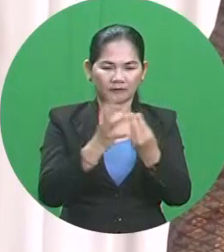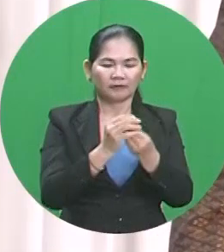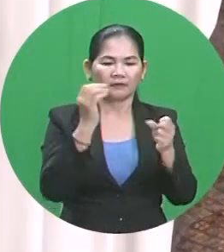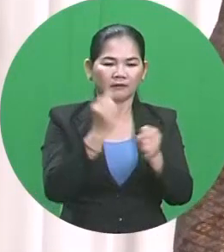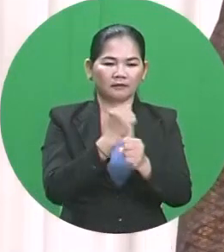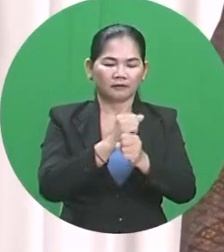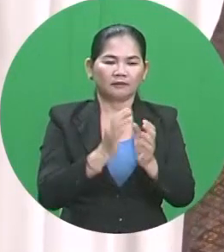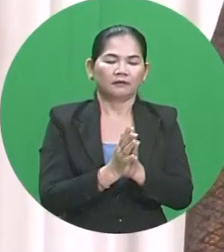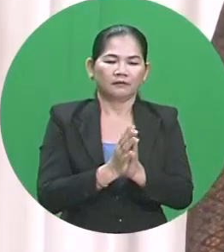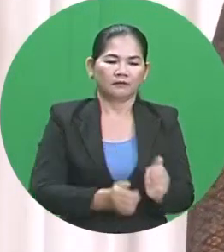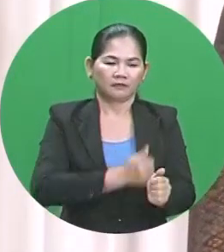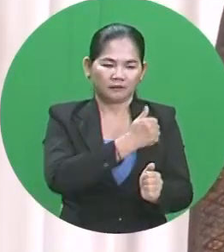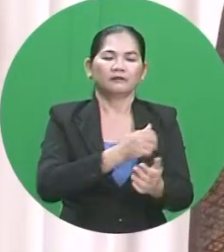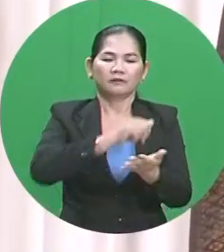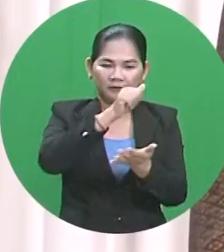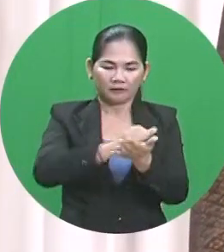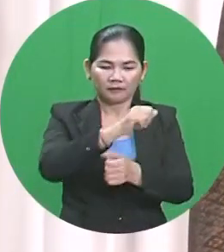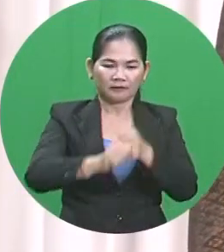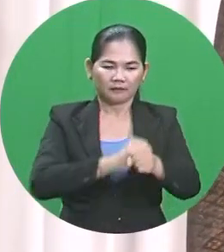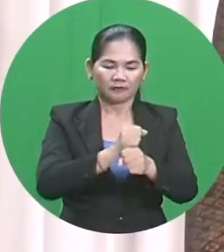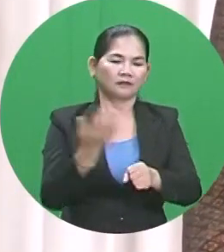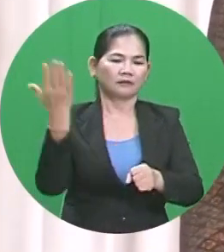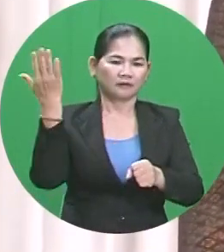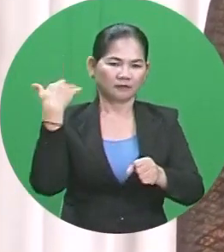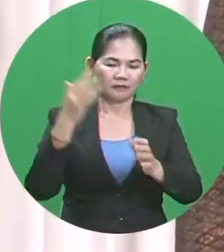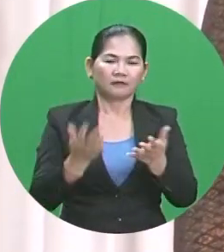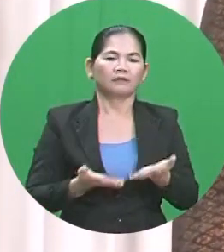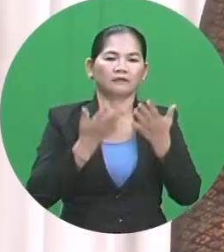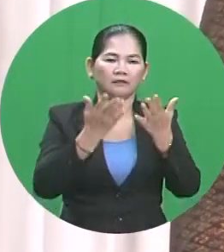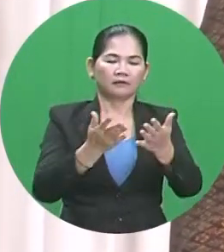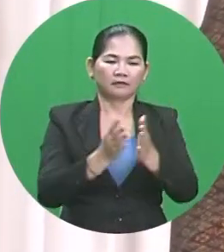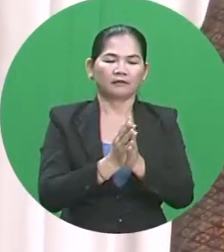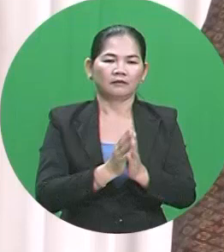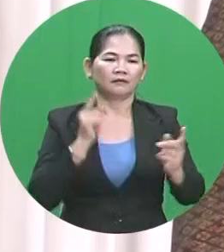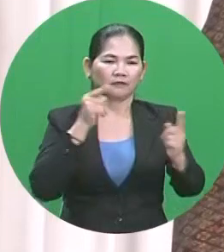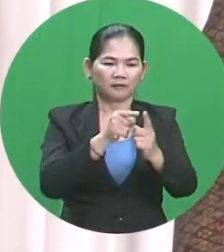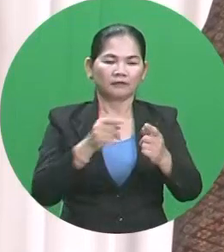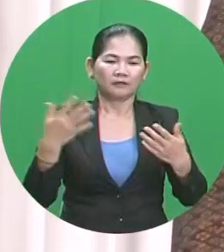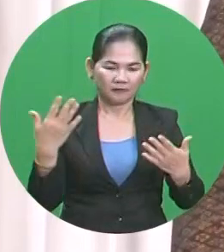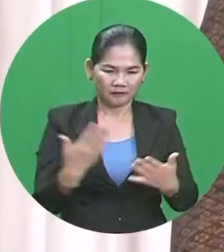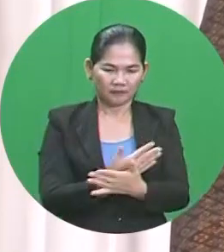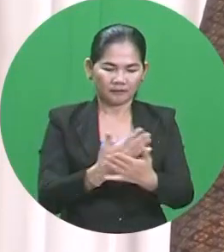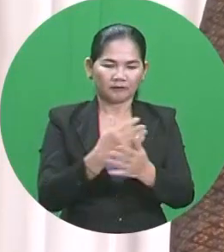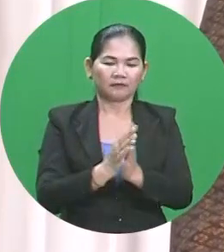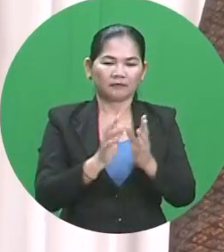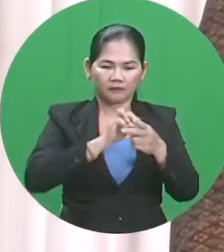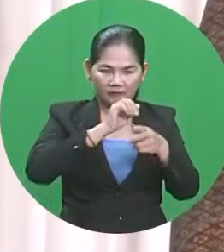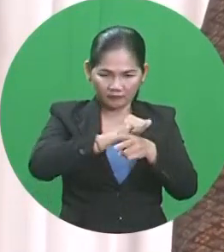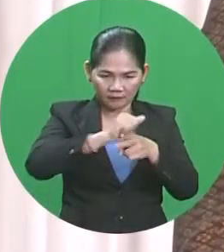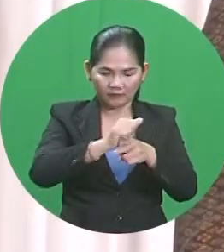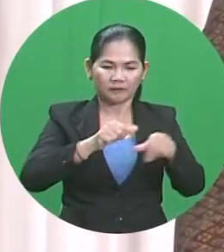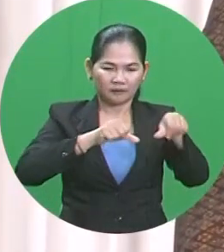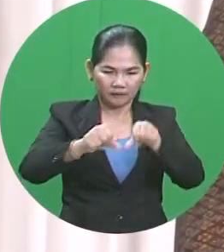ធផលការងារដែលក្រសួងសម្រេចបានក្នុងឆ្នាំកន្លងមកនិងដាក់ចេញនូវវិធានការទិសដៅថ្មីៗសម្រាប់អនុវត្តឆ្នាំប